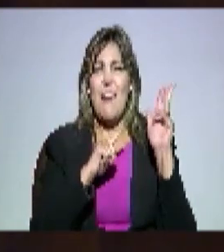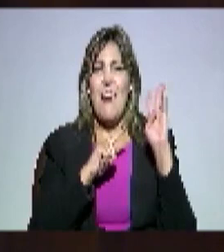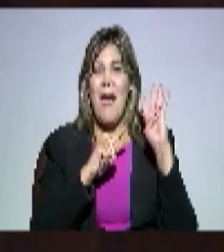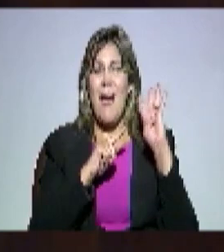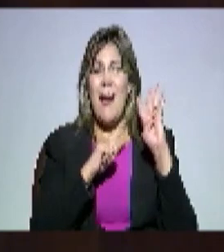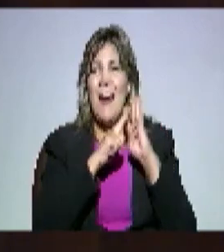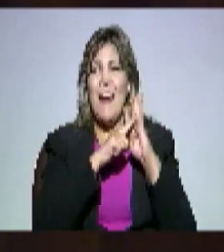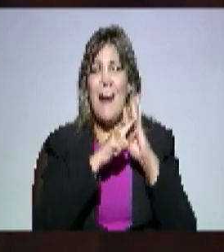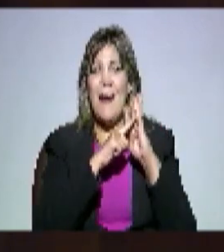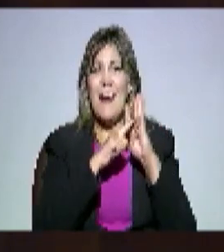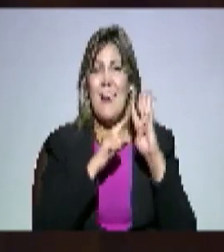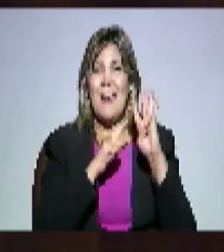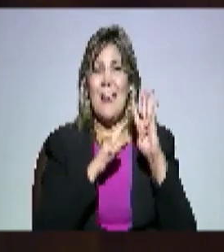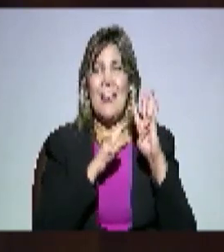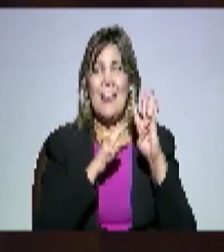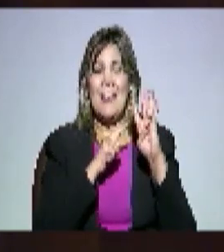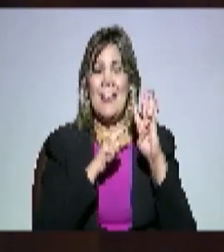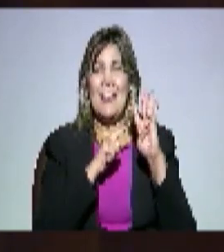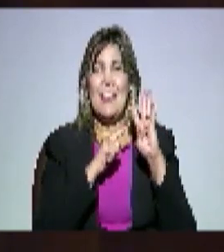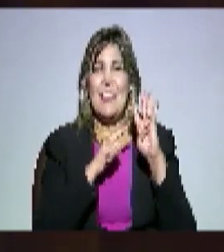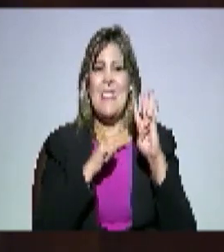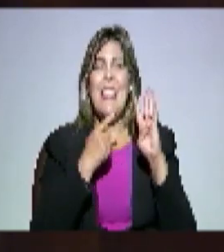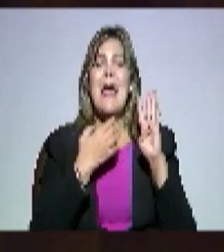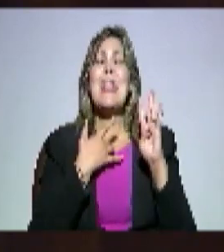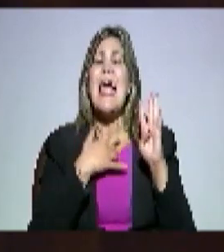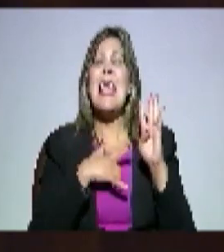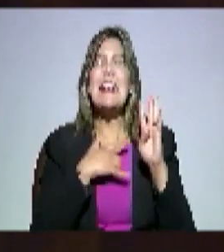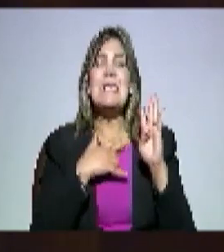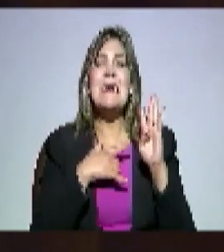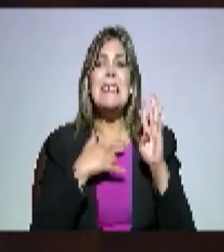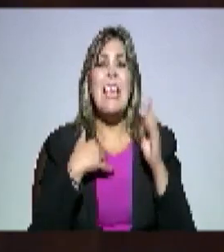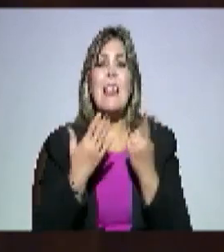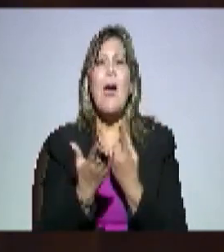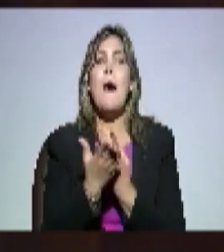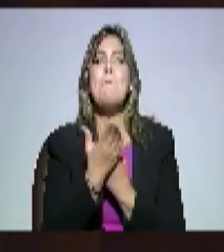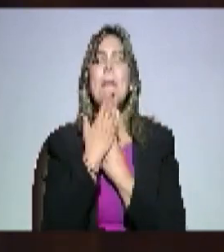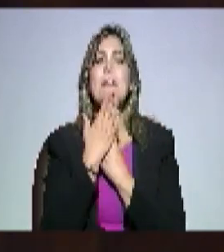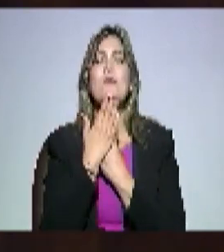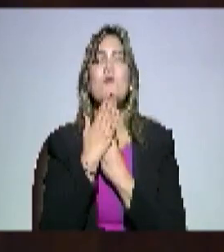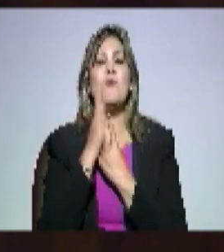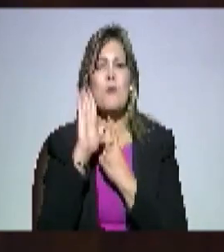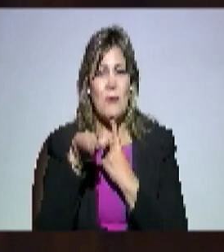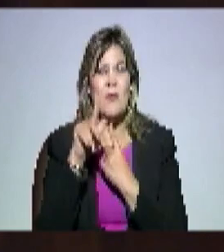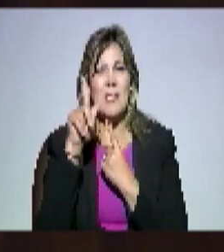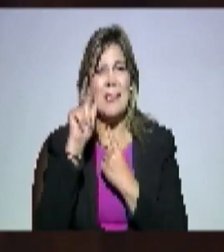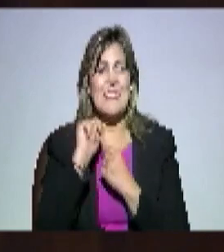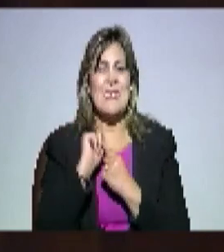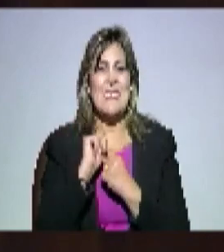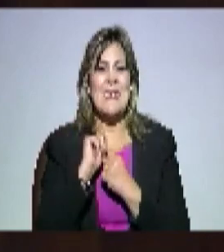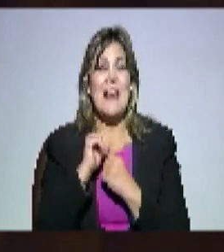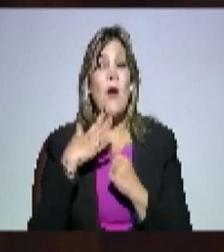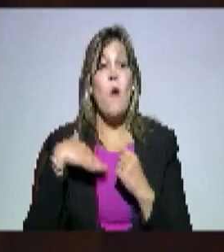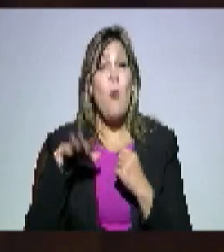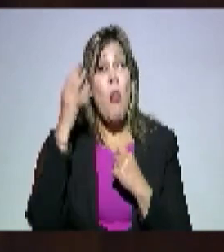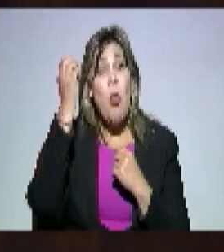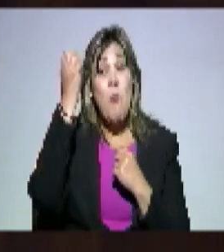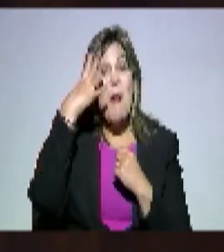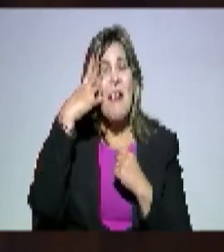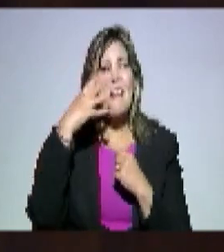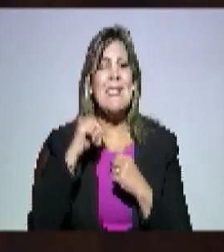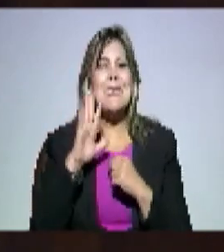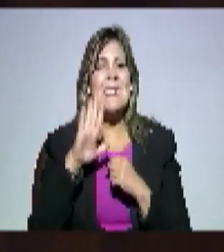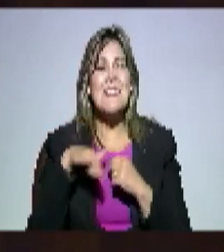والاخيره في اللي قلناه ان احس ان انا مسنود وليا ظهر حيا البركات دي كلها تتمتع